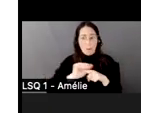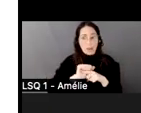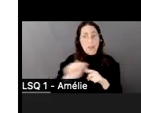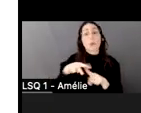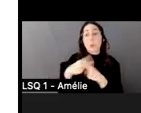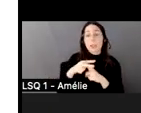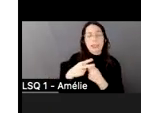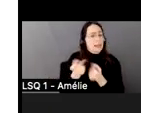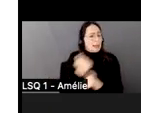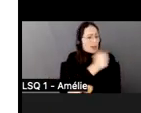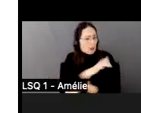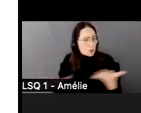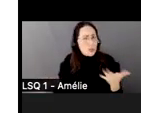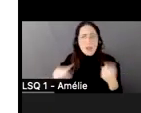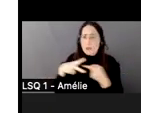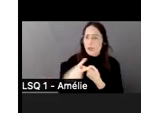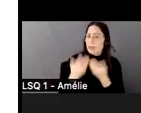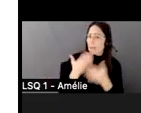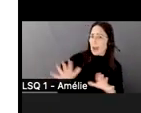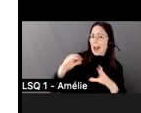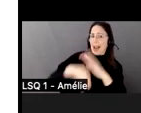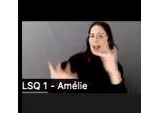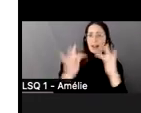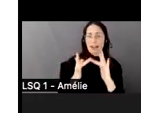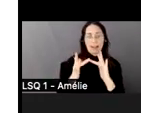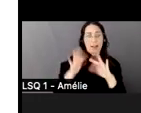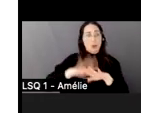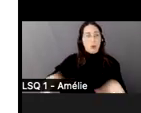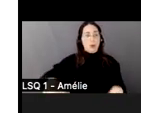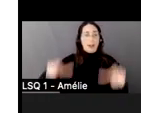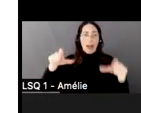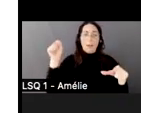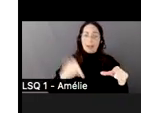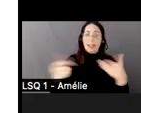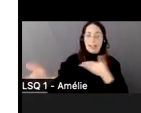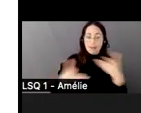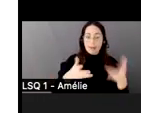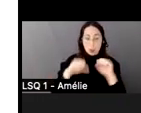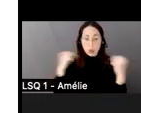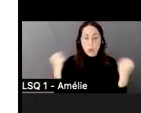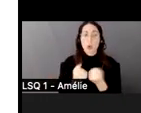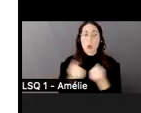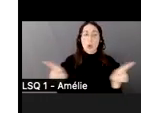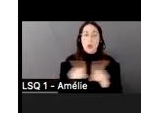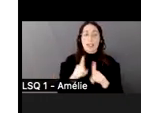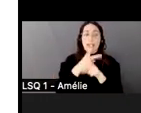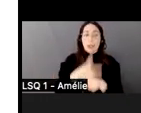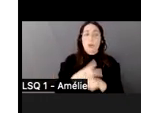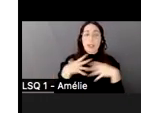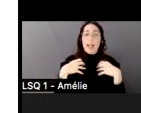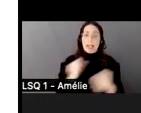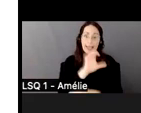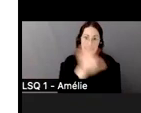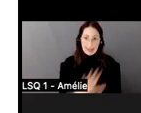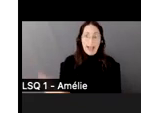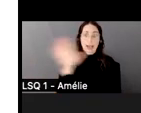ressources gratuits en ligne pour les secteurs de l'établissement, des services sociaux et des soins de santé au